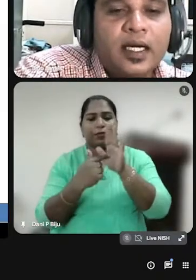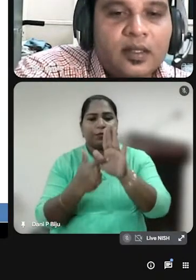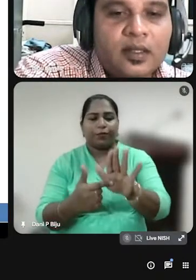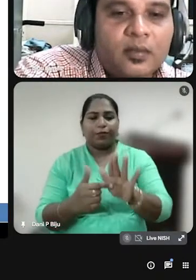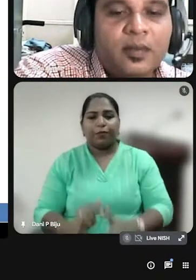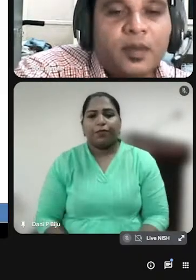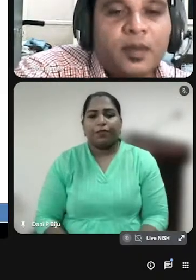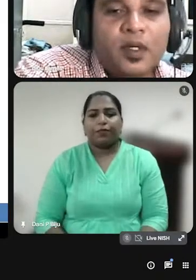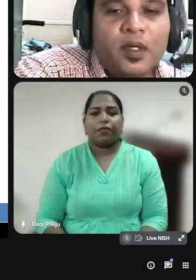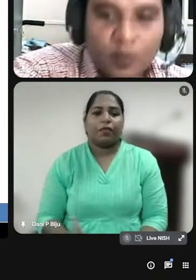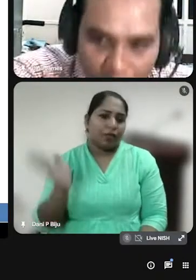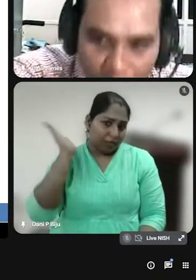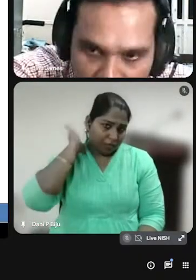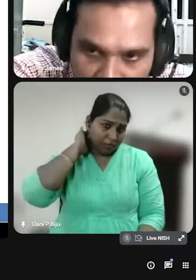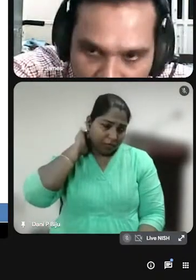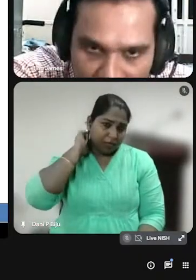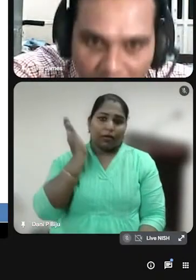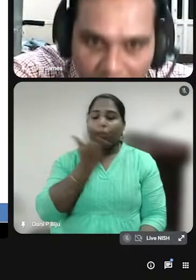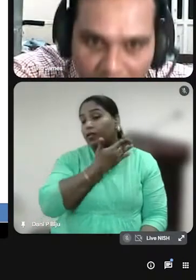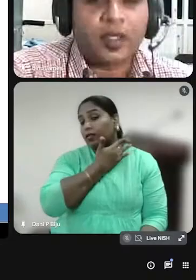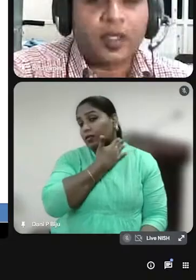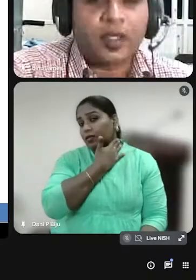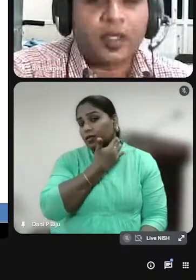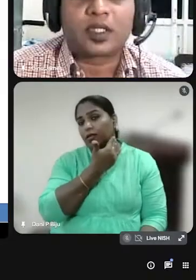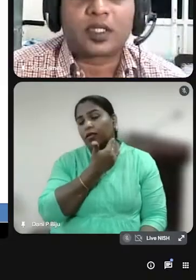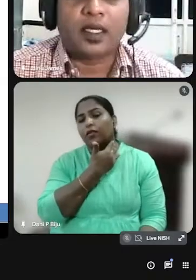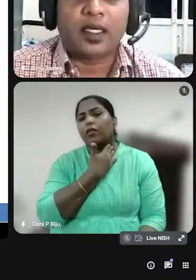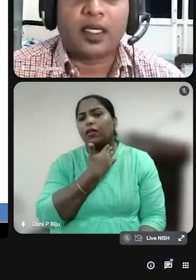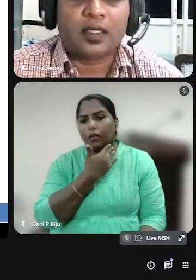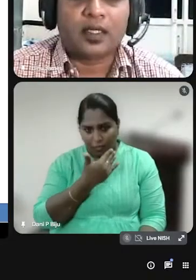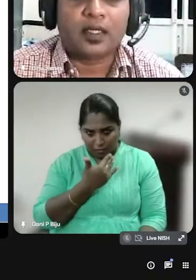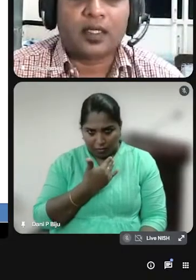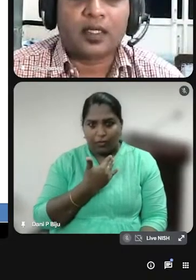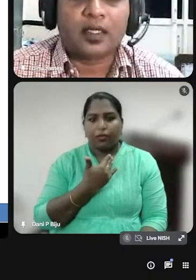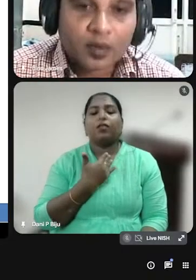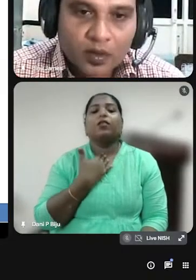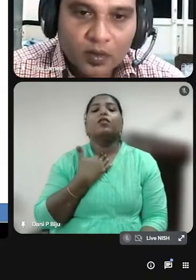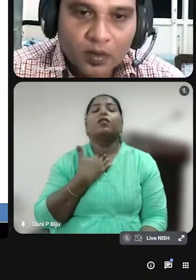ഇത് കഴുത്തിനും ഈ പറഞ്ഞത് തന്നെ മുമ്പിലേക്ക് ഇങ്ങനെ ഒരു പോസ്റ്ററിലേക്ക് വരാൻ